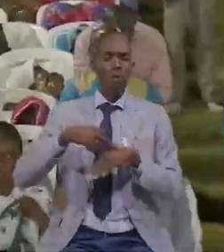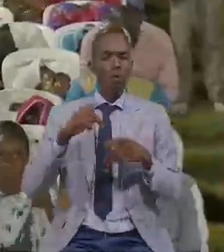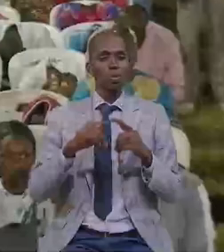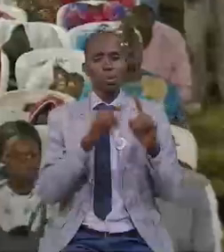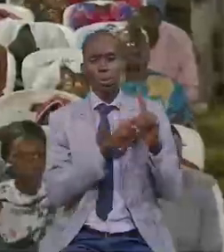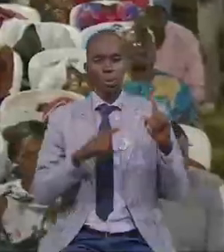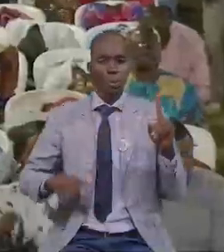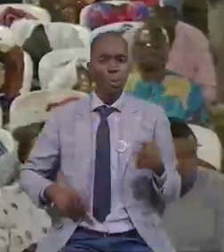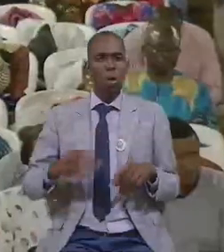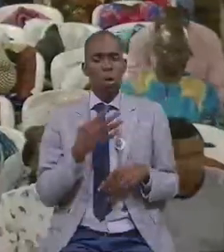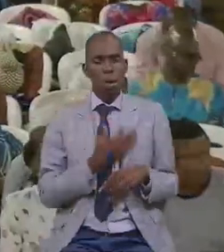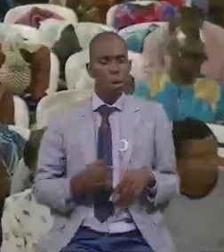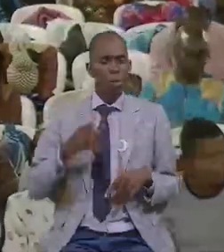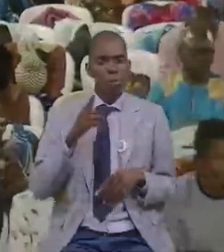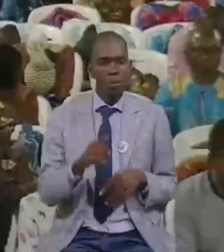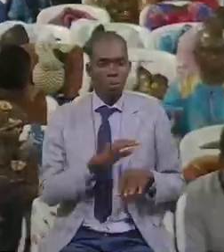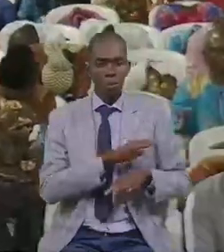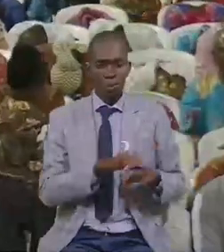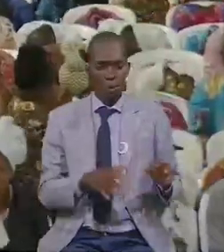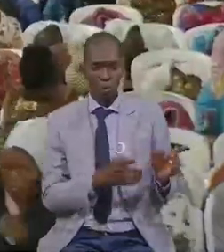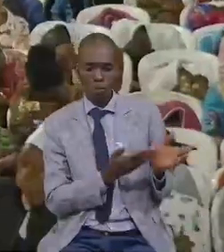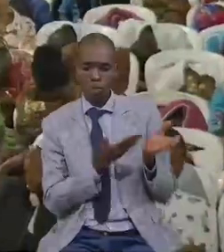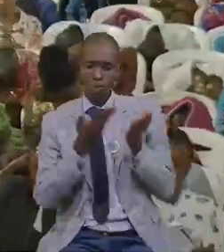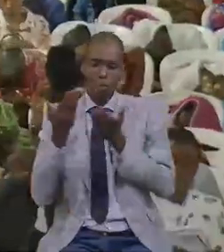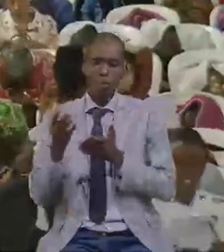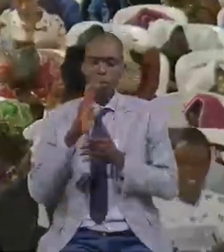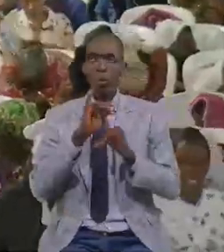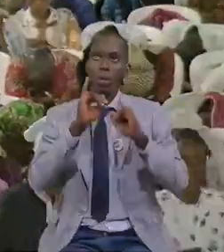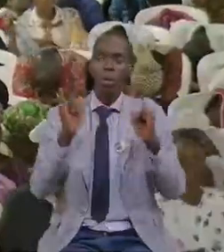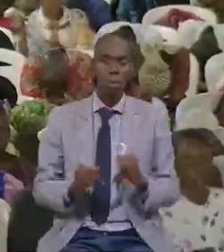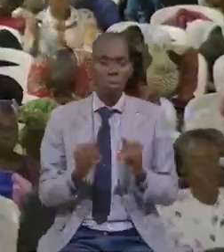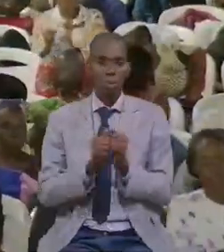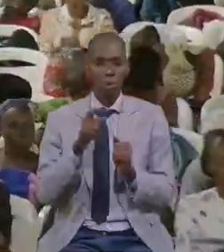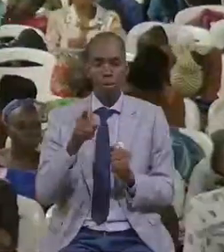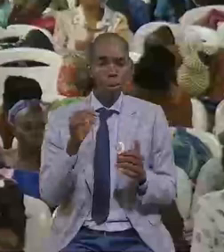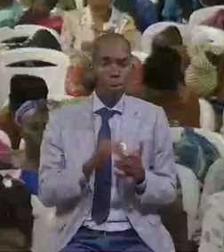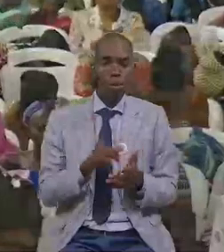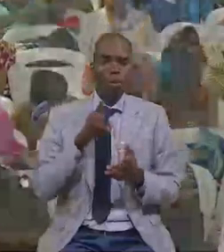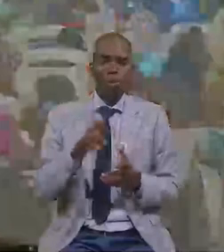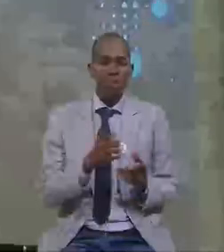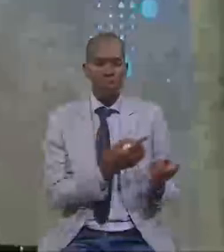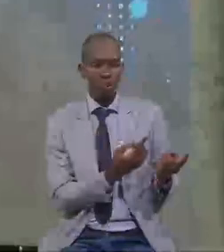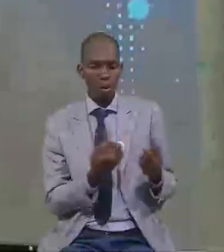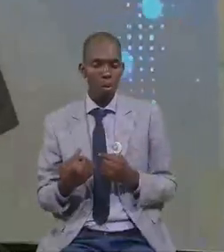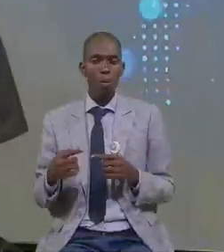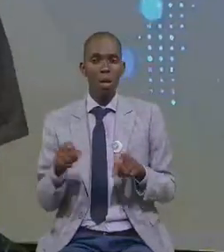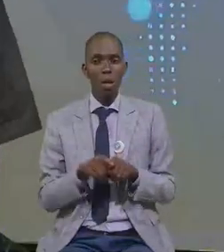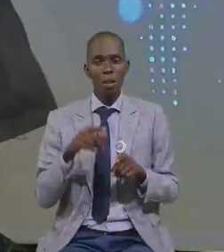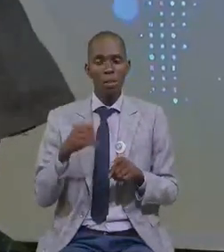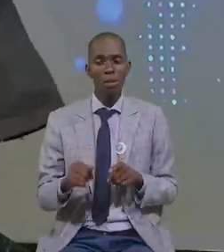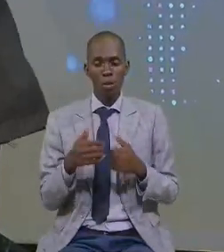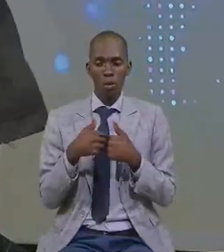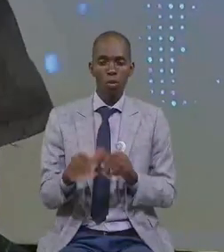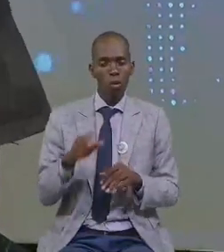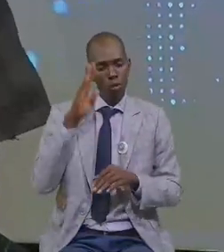n'apportes pas ton idolâtrie, ta magie avec toi. Tu étais un enfant prodigue. Tu n'apportes